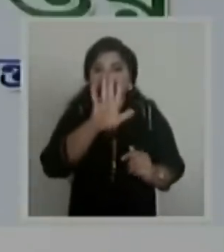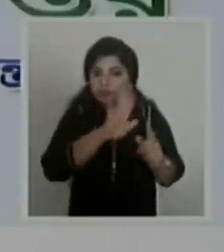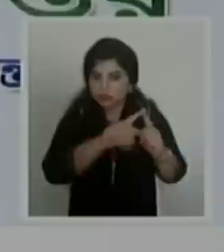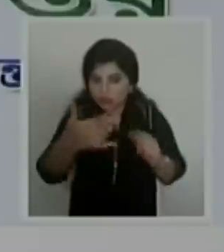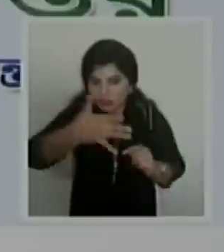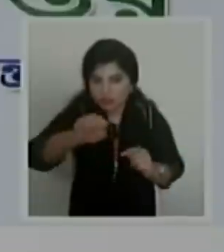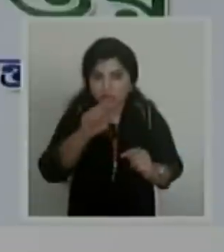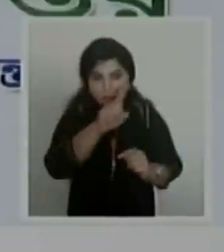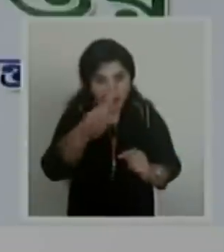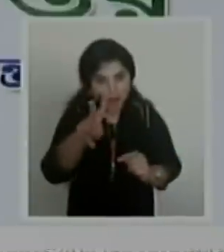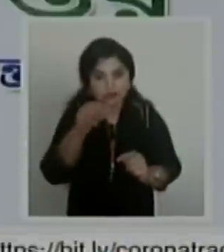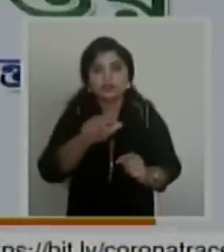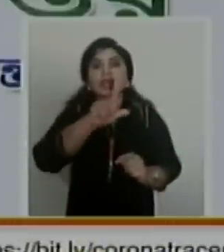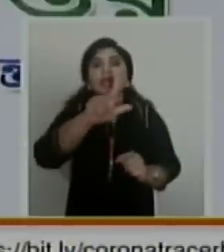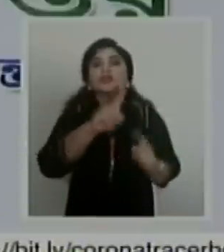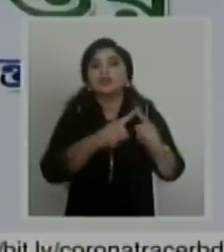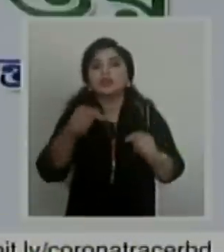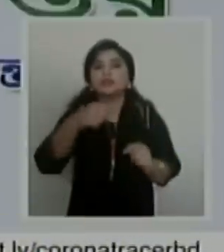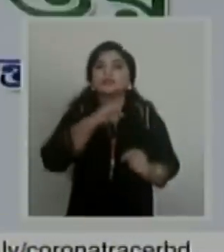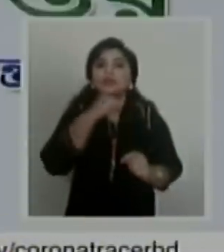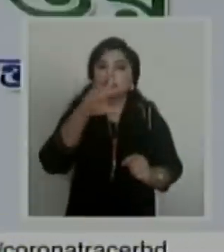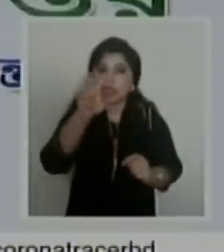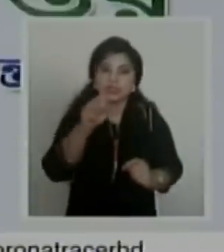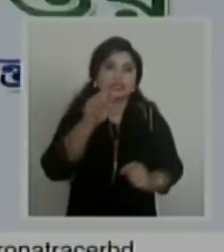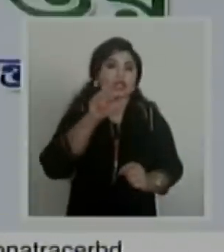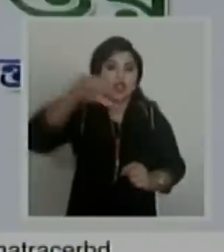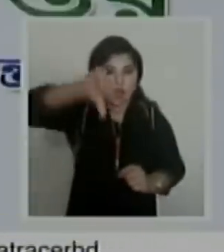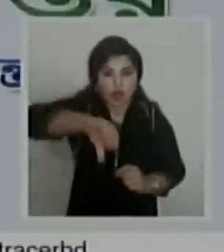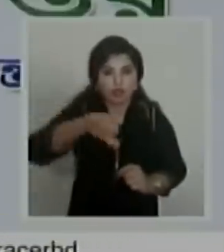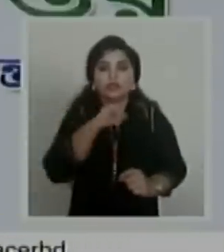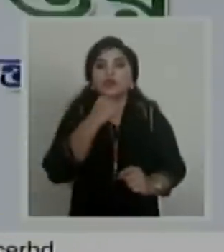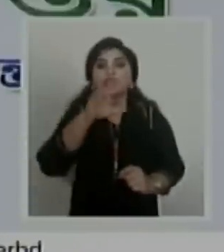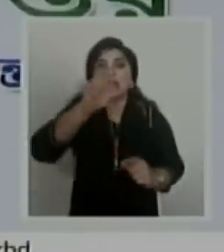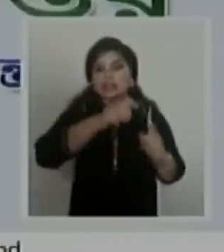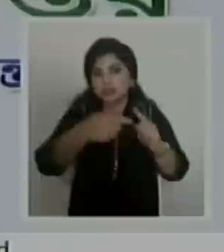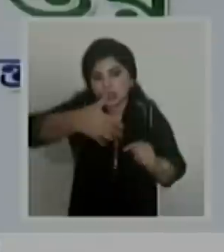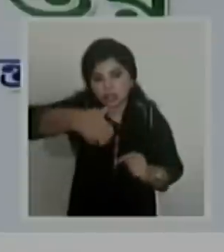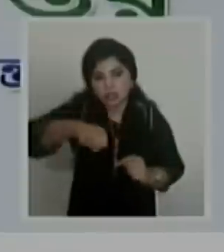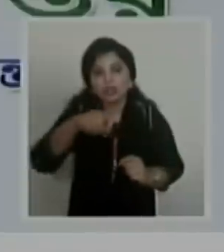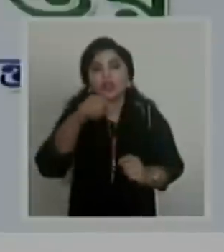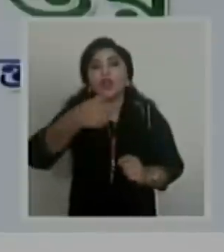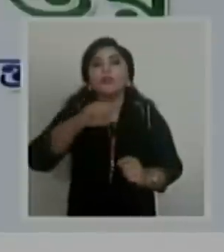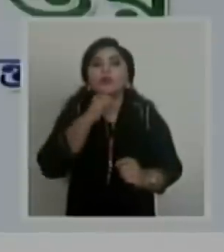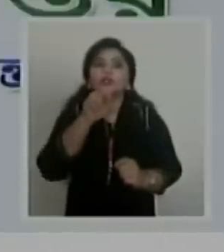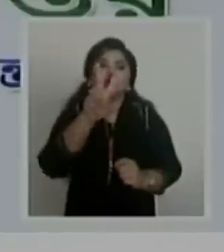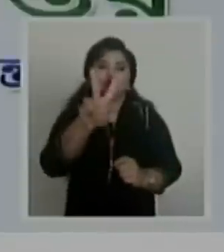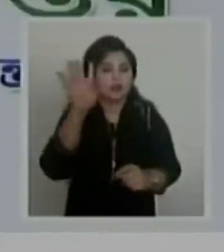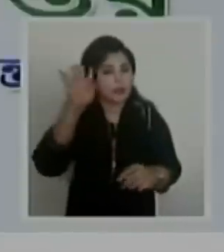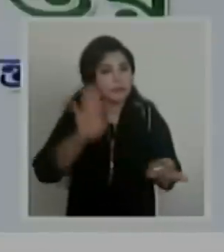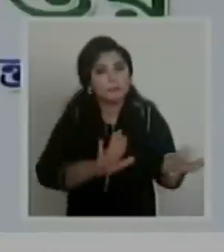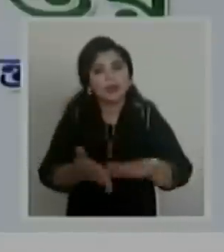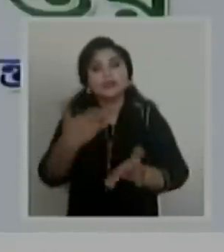41-50 চারজন, 51-60 নয়জন, 61-70 12 জন, 71-80 নয়জন